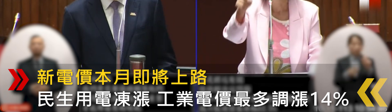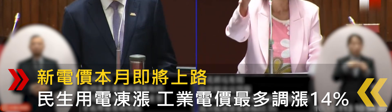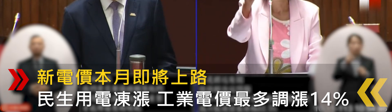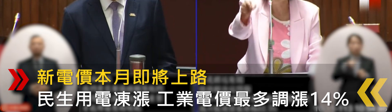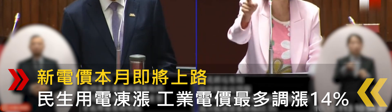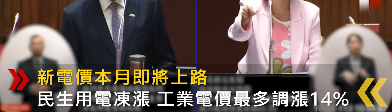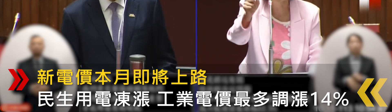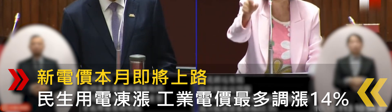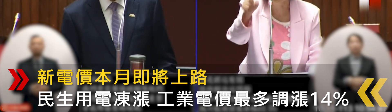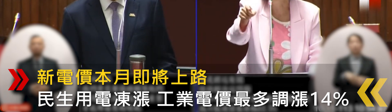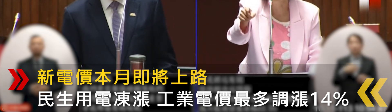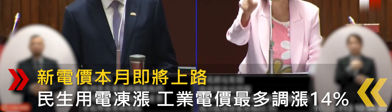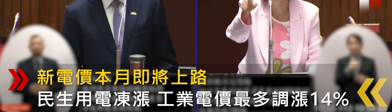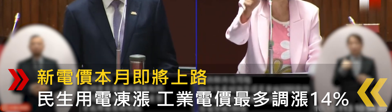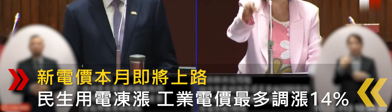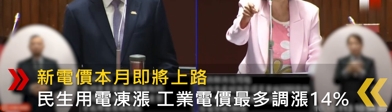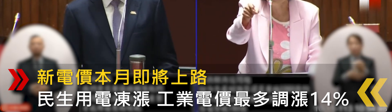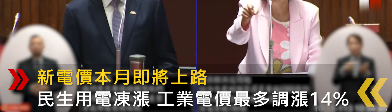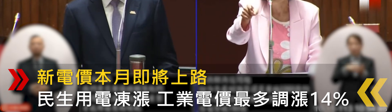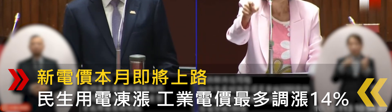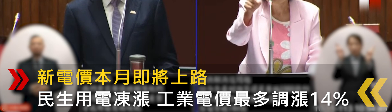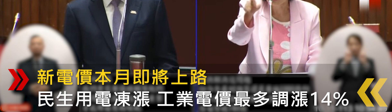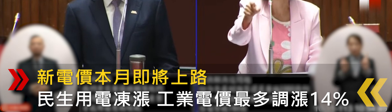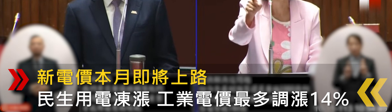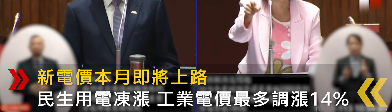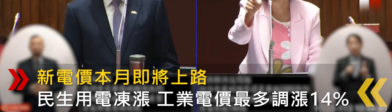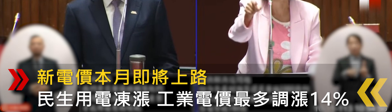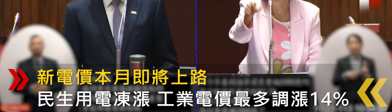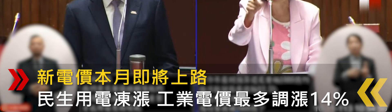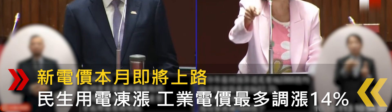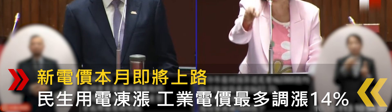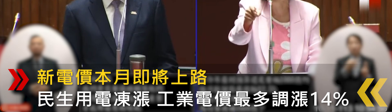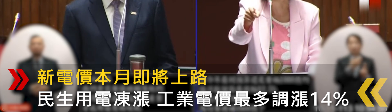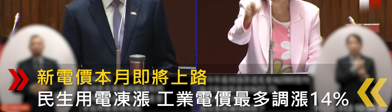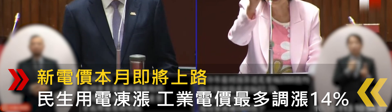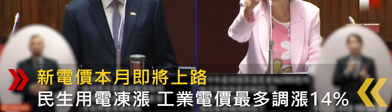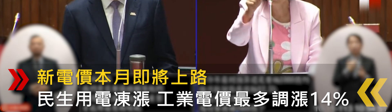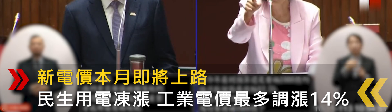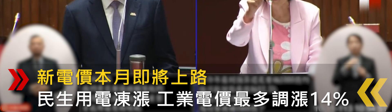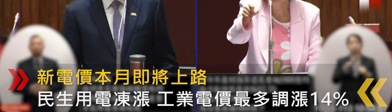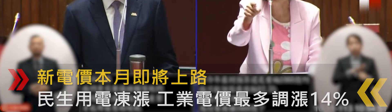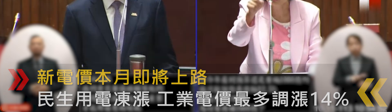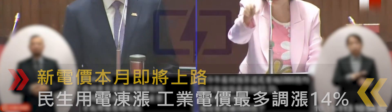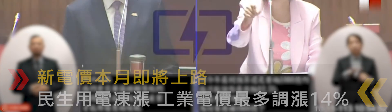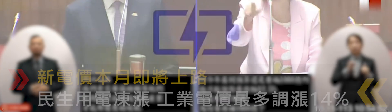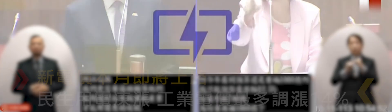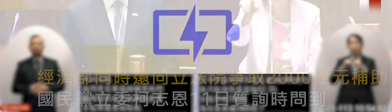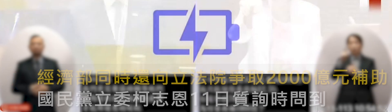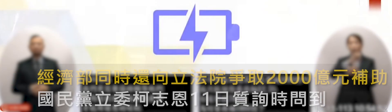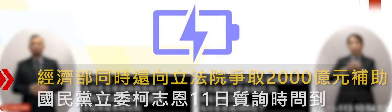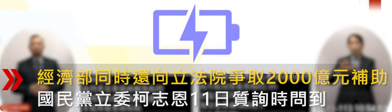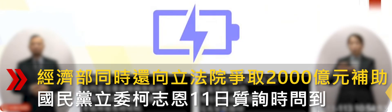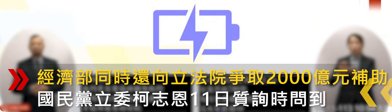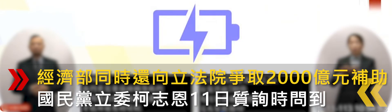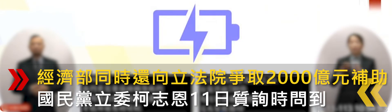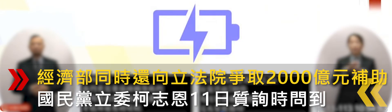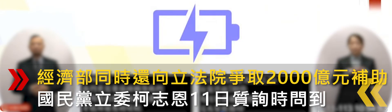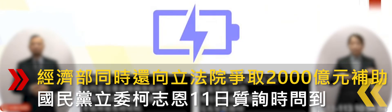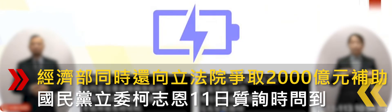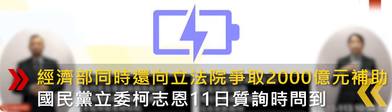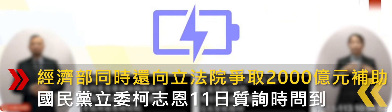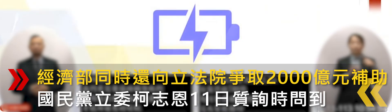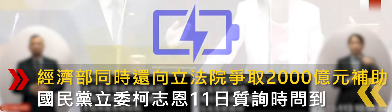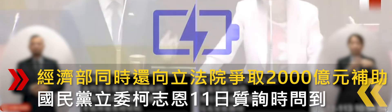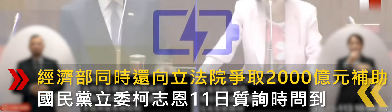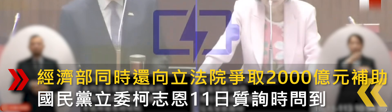后，你真的可以保证我们的电价到底可以撑到什么时候？可以让我们的民生用电大家都有个安心的一个标